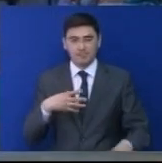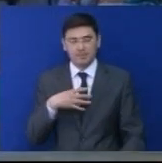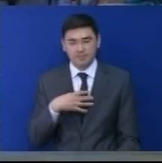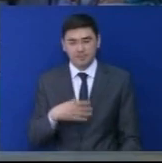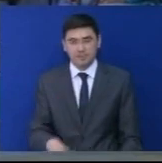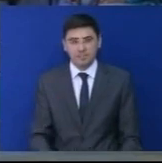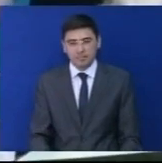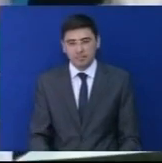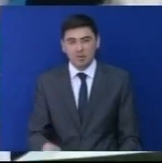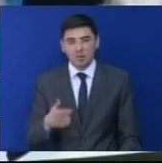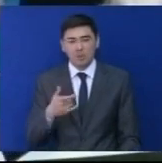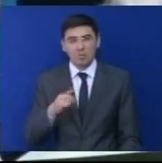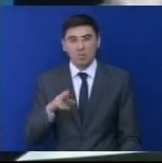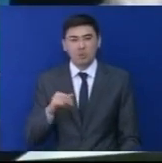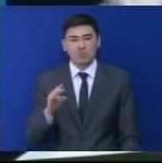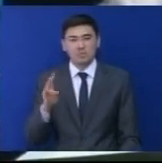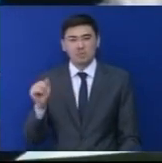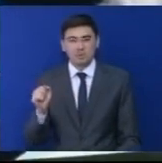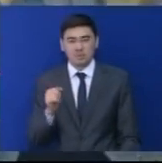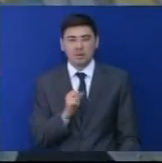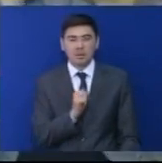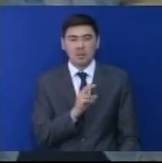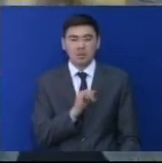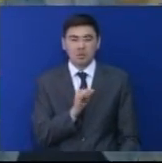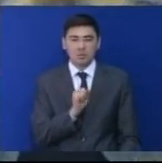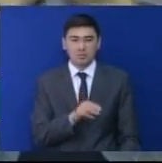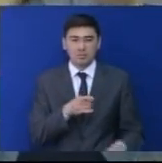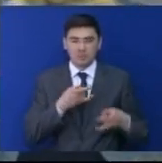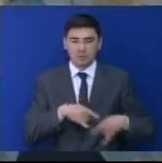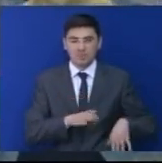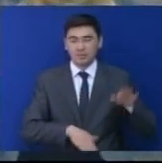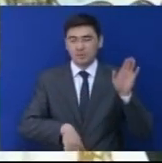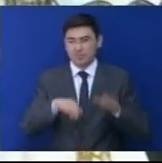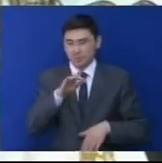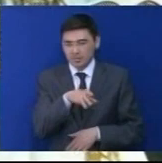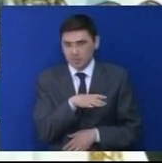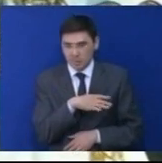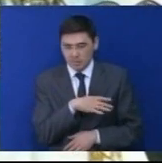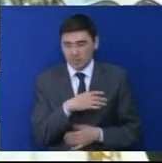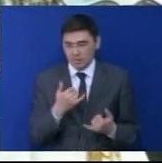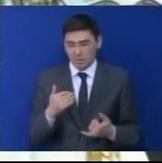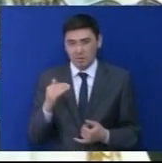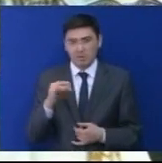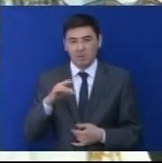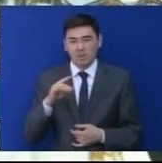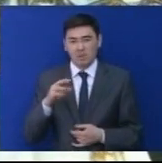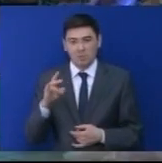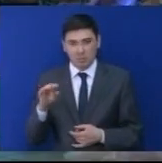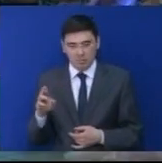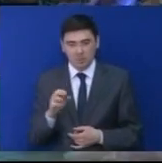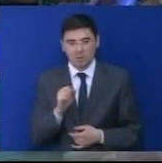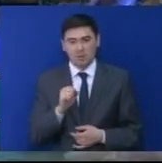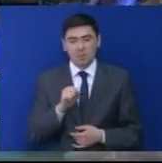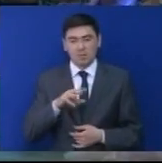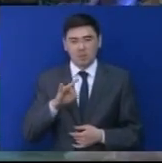Гульдана Ногайбаева – уроженка бывшего Ахсуатского района. Сегодня она является яркой солисткой Государственной филармонии имени Амри